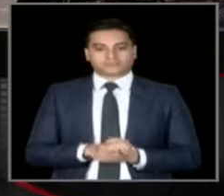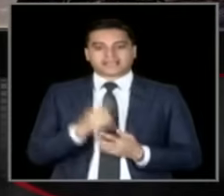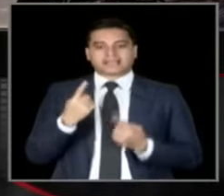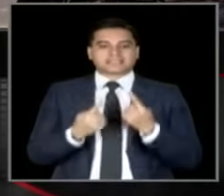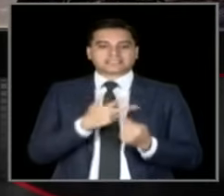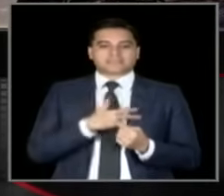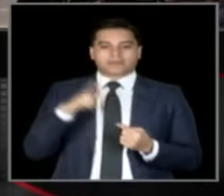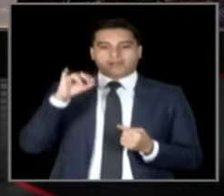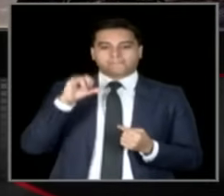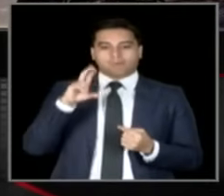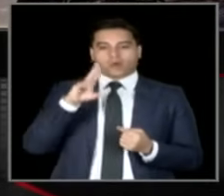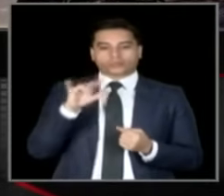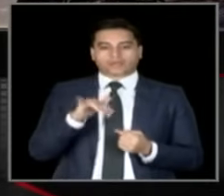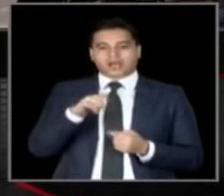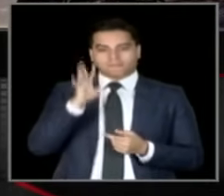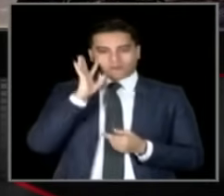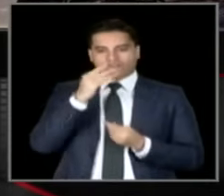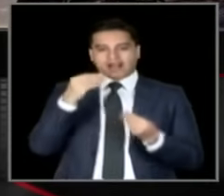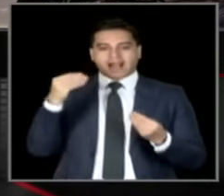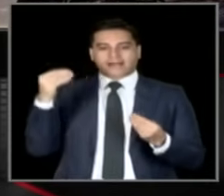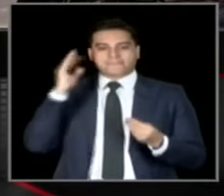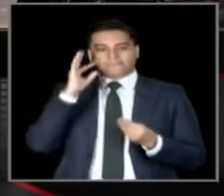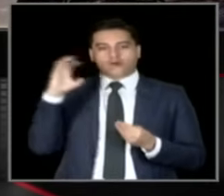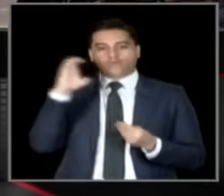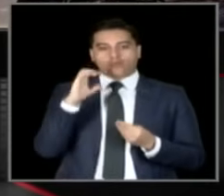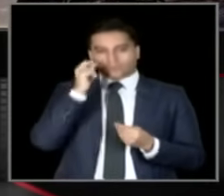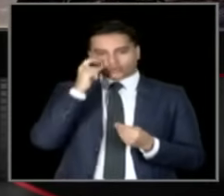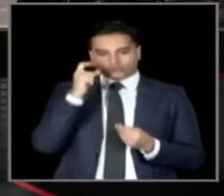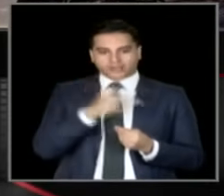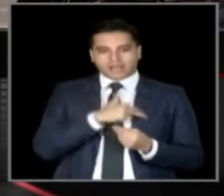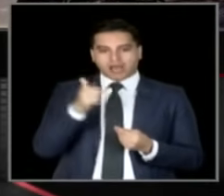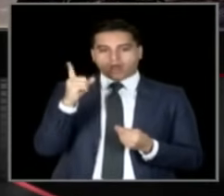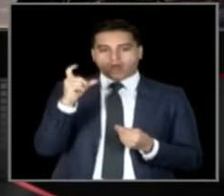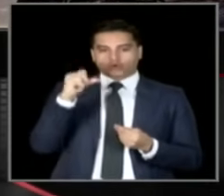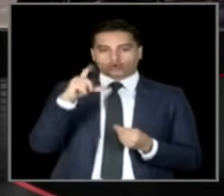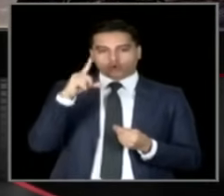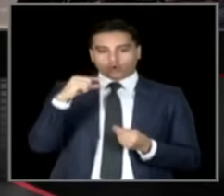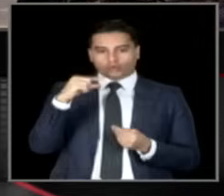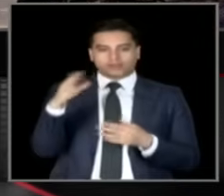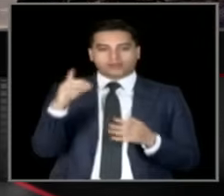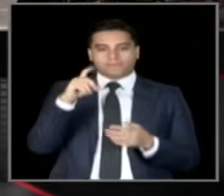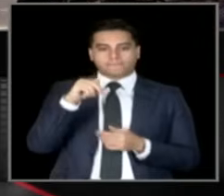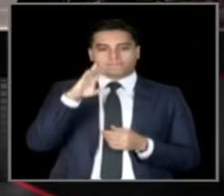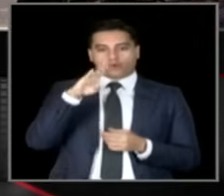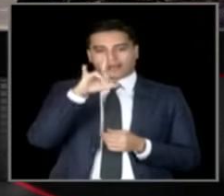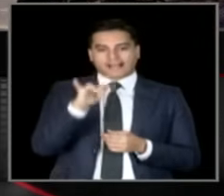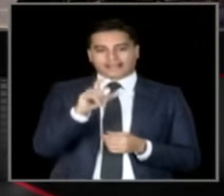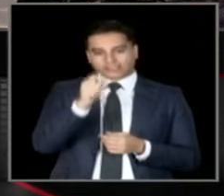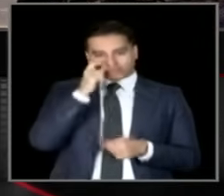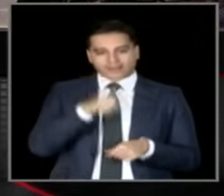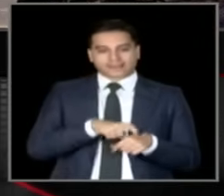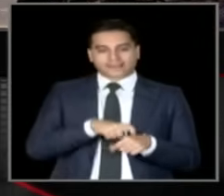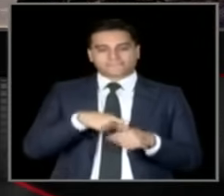جزيرة الموتى هي لوحة للرسام الأوروبي أرنولد بوكلين، فما هي